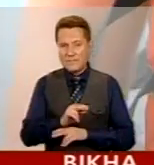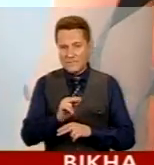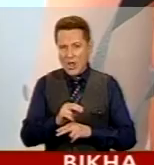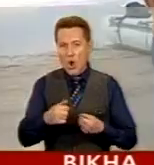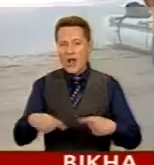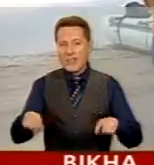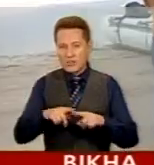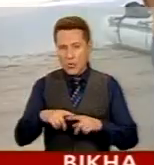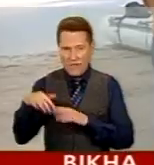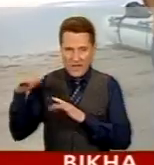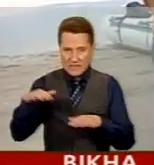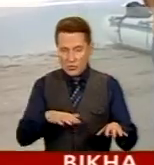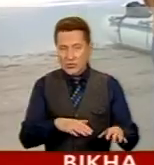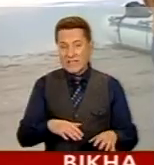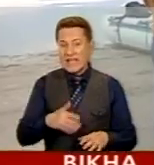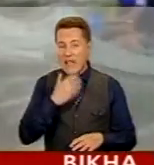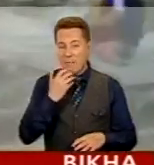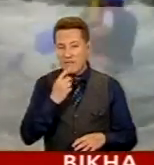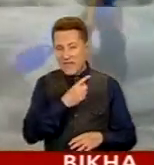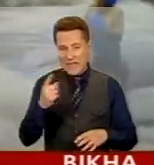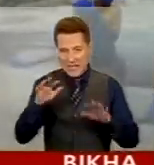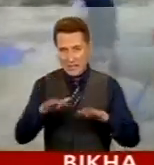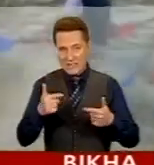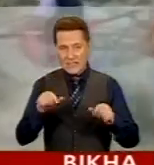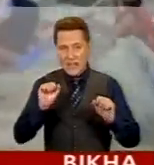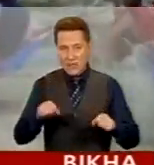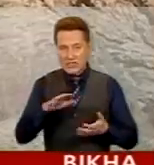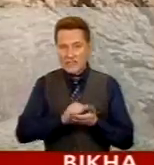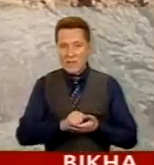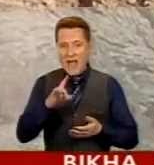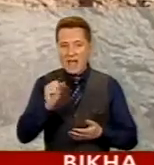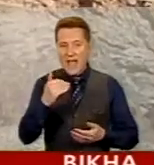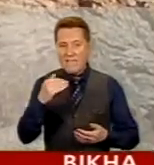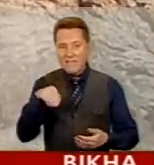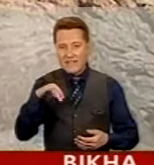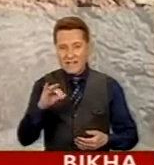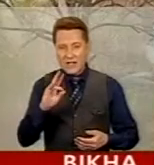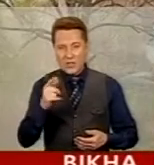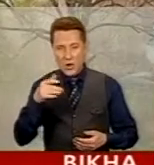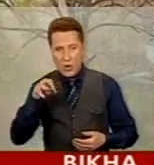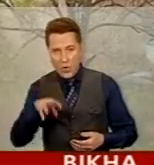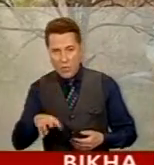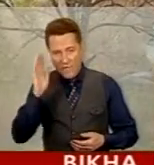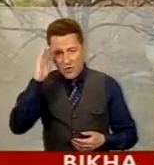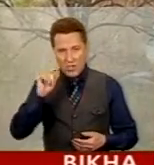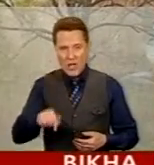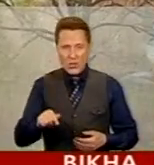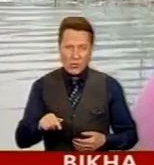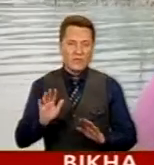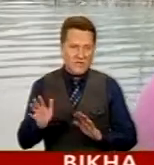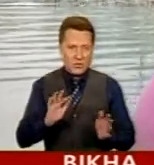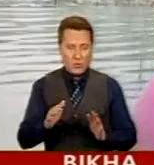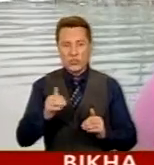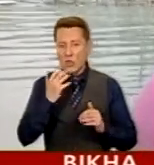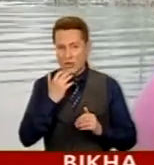для туристів. Каже, на півдні це єдине місце, де можна займатися рафтингом. І на відміну від карпатських річок, вода тут завжди відносно тепла.